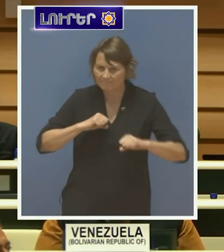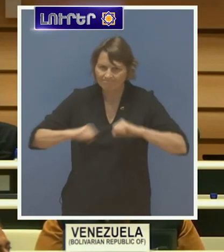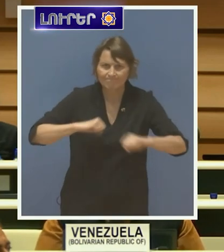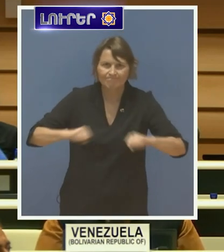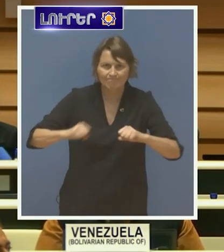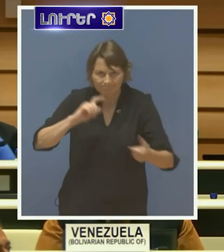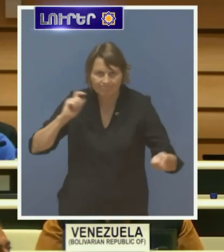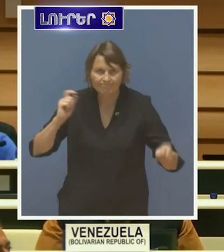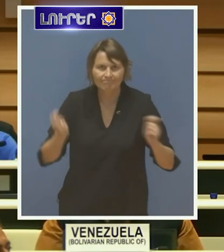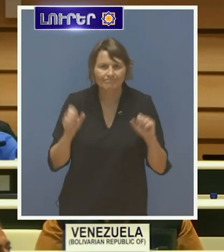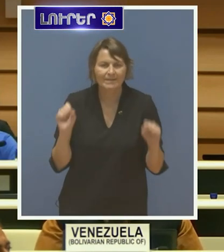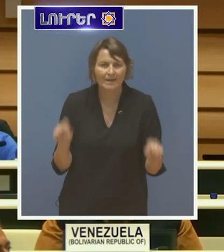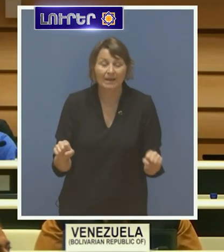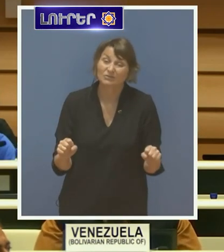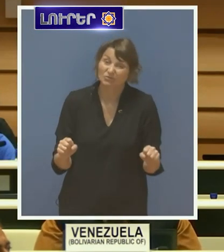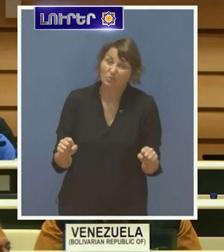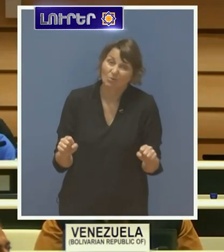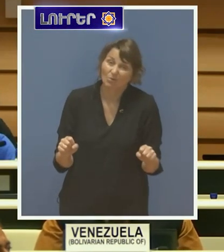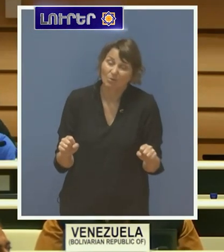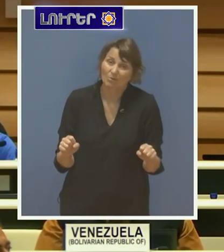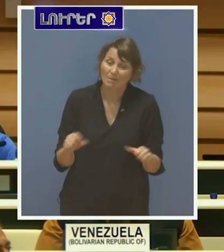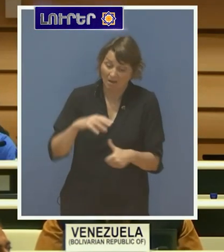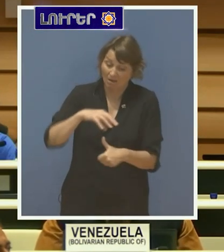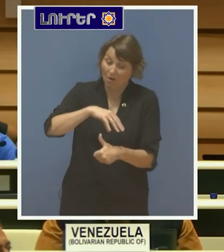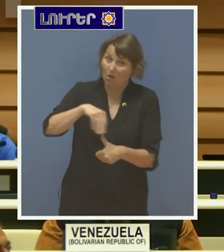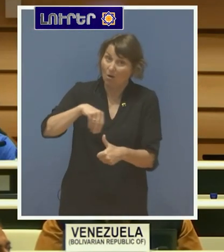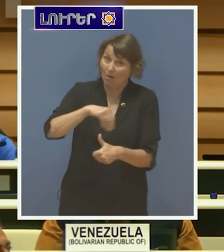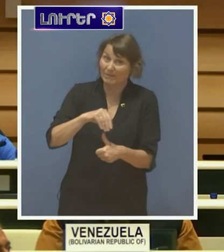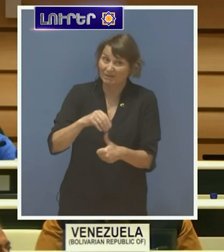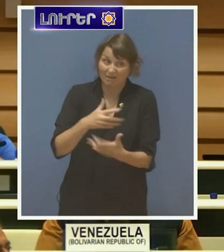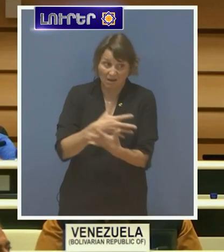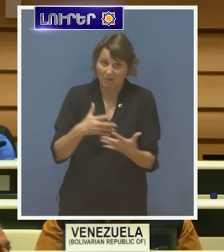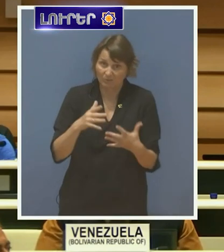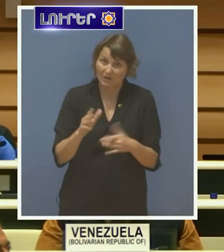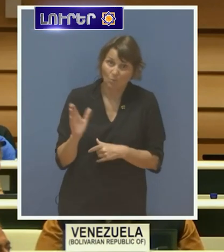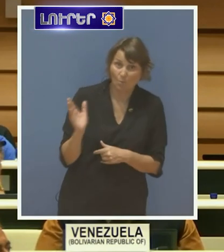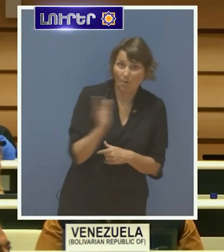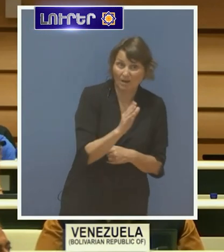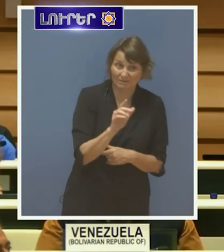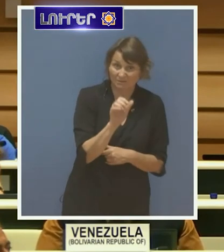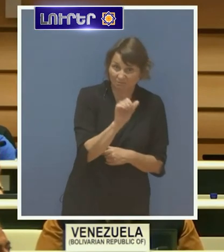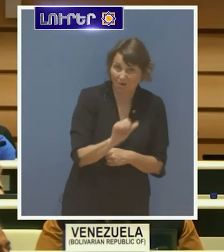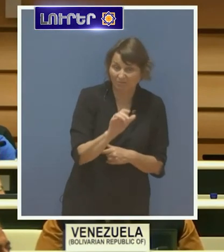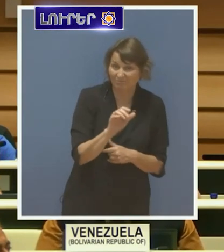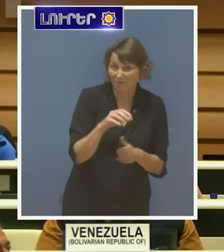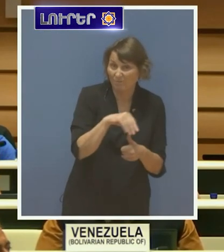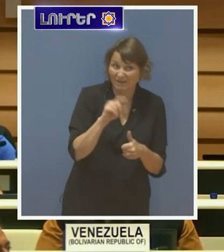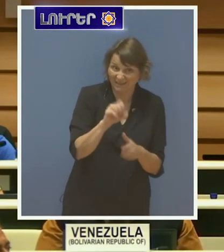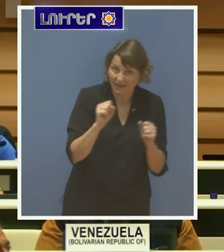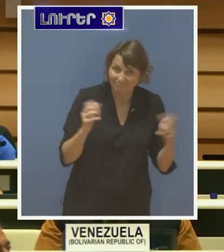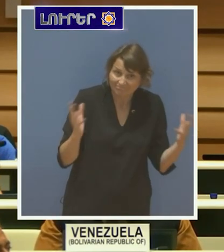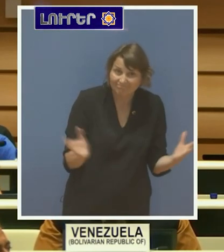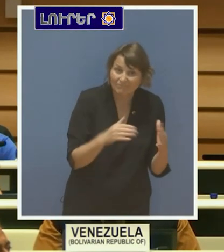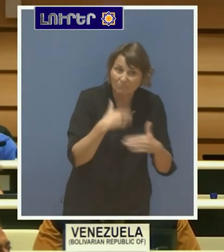բնիկը կոչնել միջազգային ազգերու գազմագերբության հռչակագիրը թարգմանել իր մայրենին լեզվով։ Մենք ցանկանանք նաև ցեզի ուղարկել միջազգային